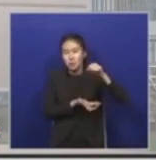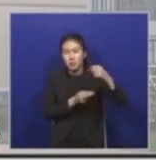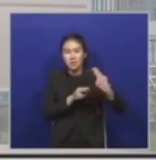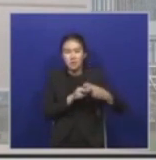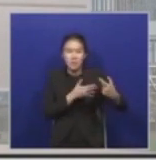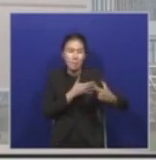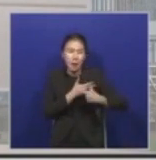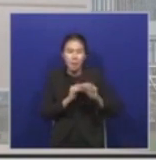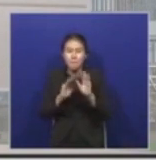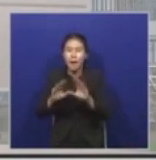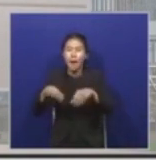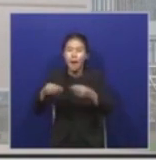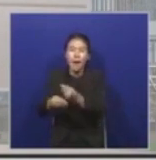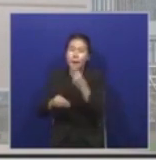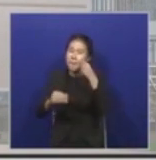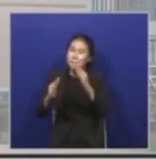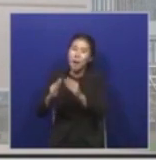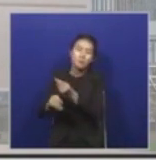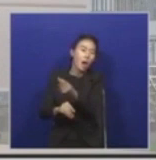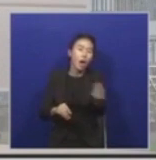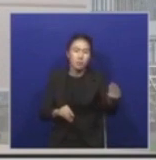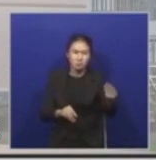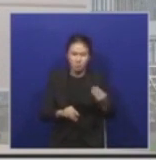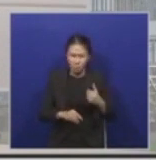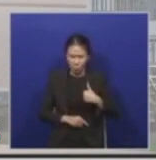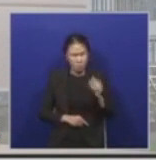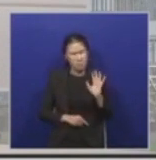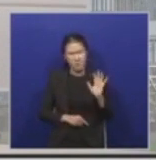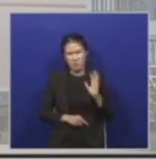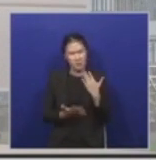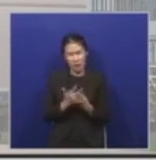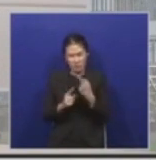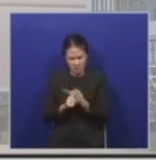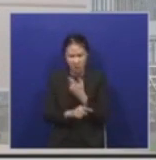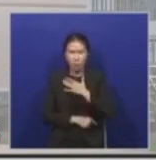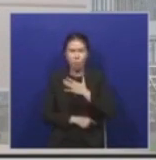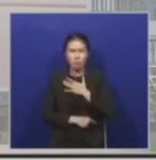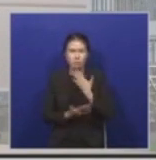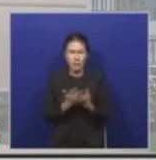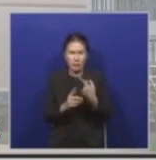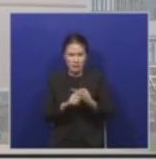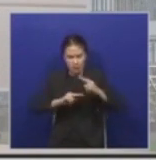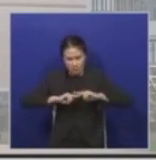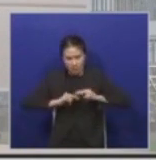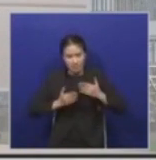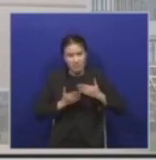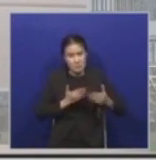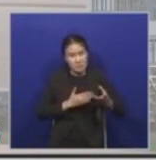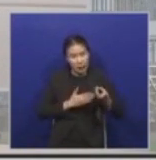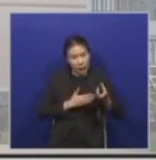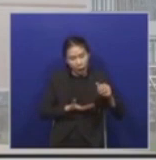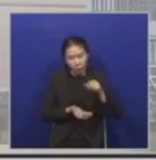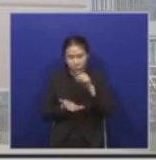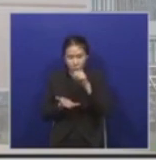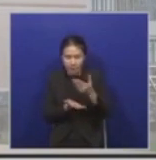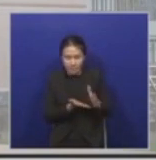มนตรีมาฝากให้คนไปแจกตามบ้านผมไม่มีหรอกครับท่านประธานครับใช้เงินเดือนจิรายุนี่แหละก็ไปซื้อข้าวมาแล้วก็แบ่งถุงละ